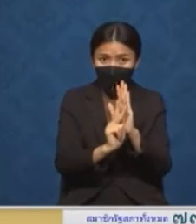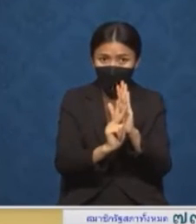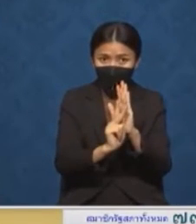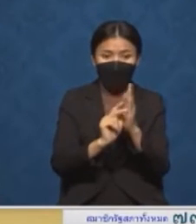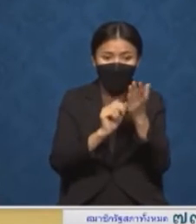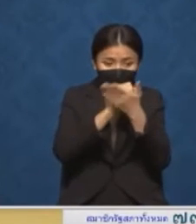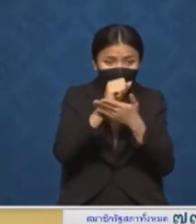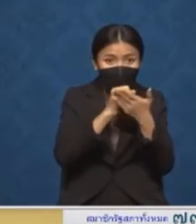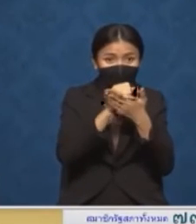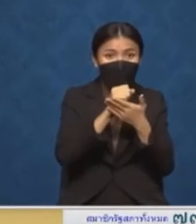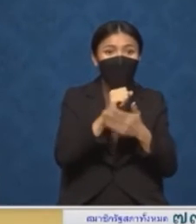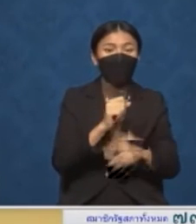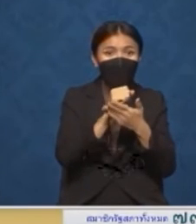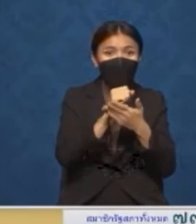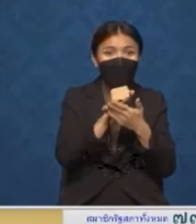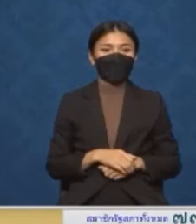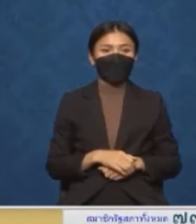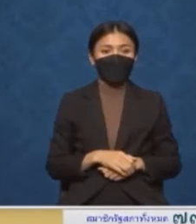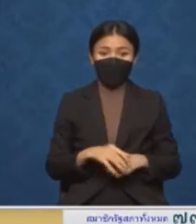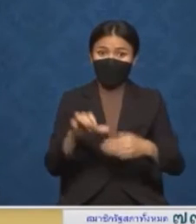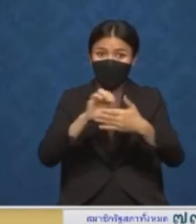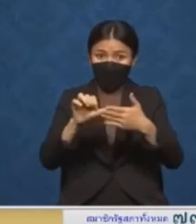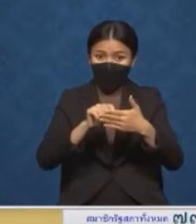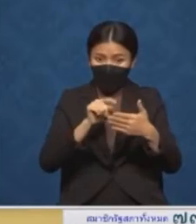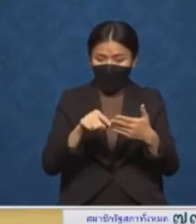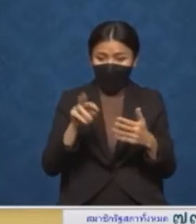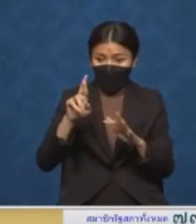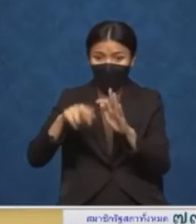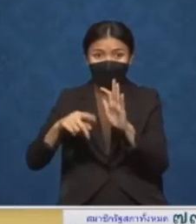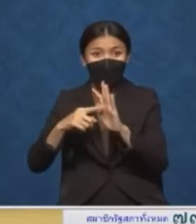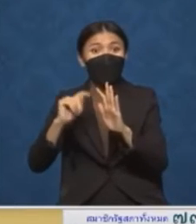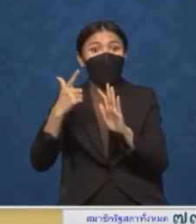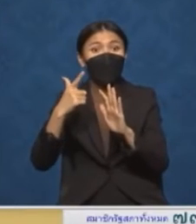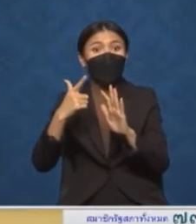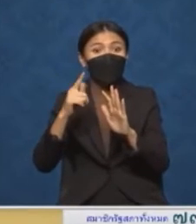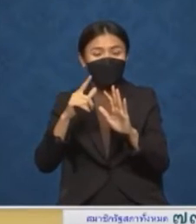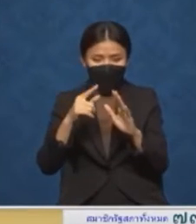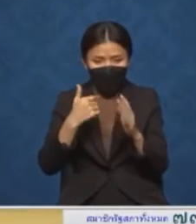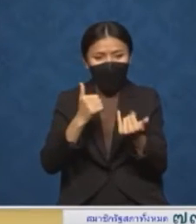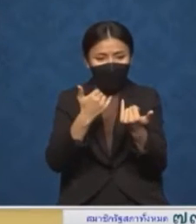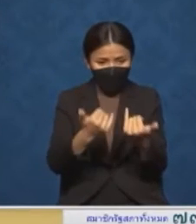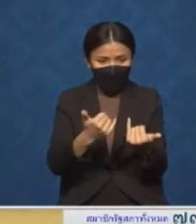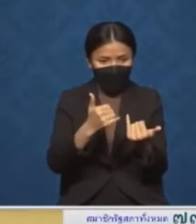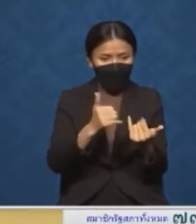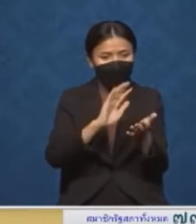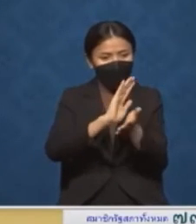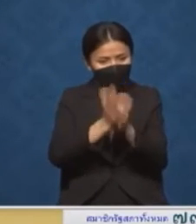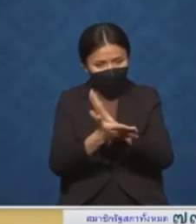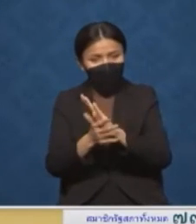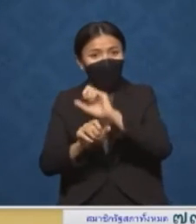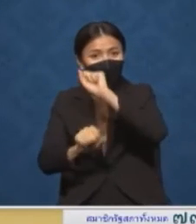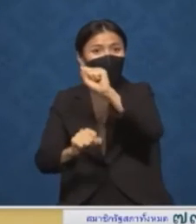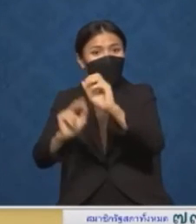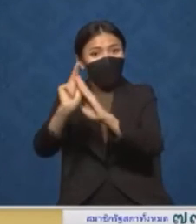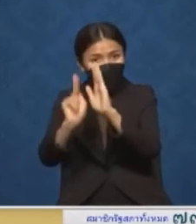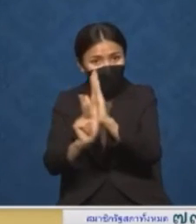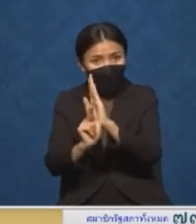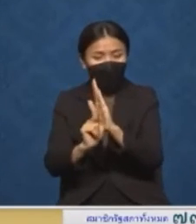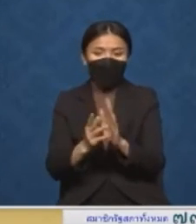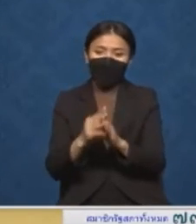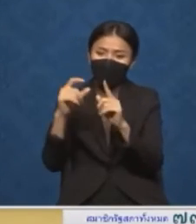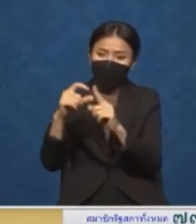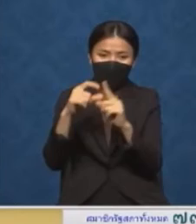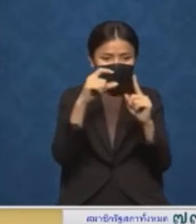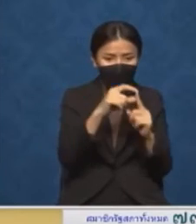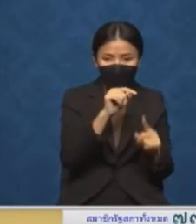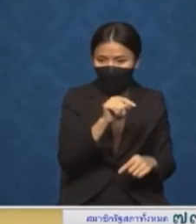ษที่ท่านแก้เนี่ยตอนเป็นร่างอยู่ขณะนี้มันเปลี่ยนเป็นกฎหมายเนี่ยถือเป็นเรื่องเดียวกันแต่ถ้อยคำเนี่ยท่านจะอนุโลมใช่อย่